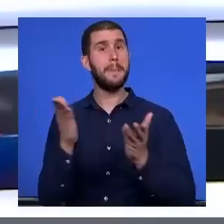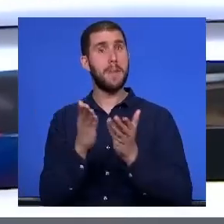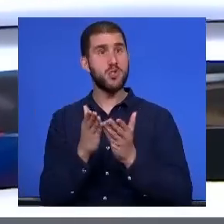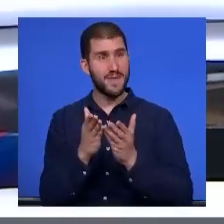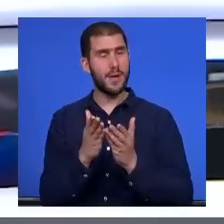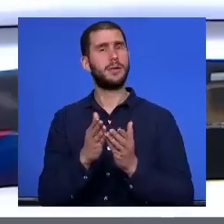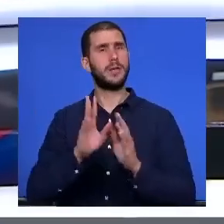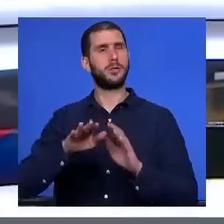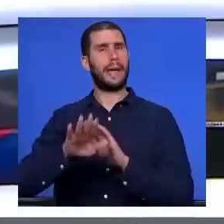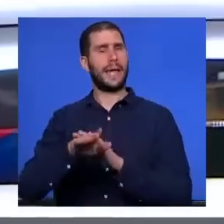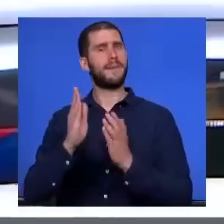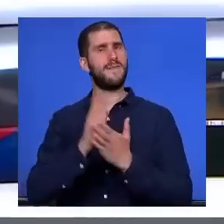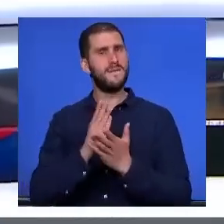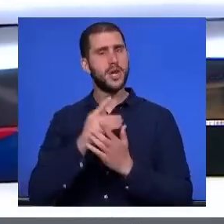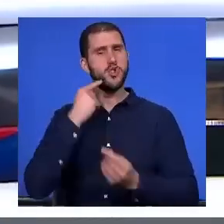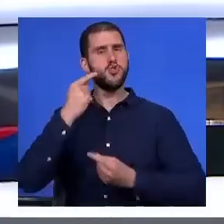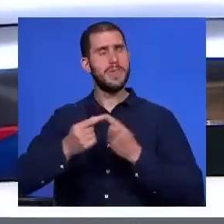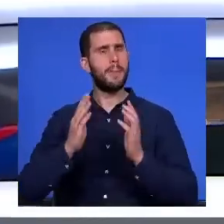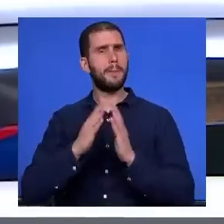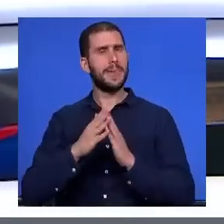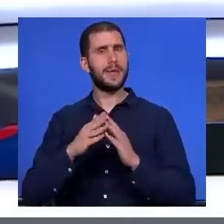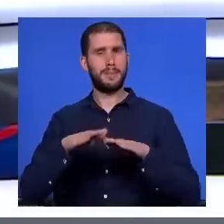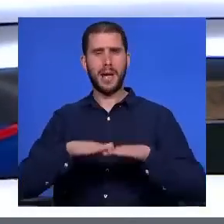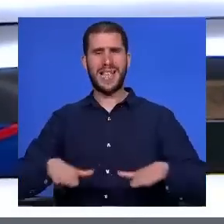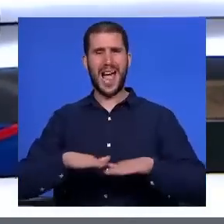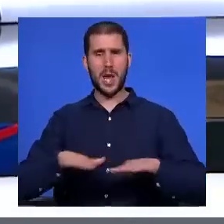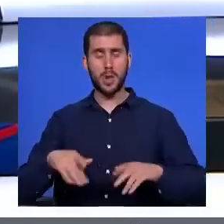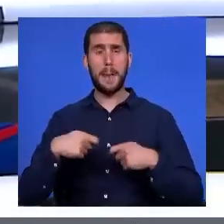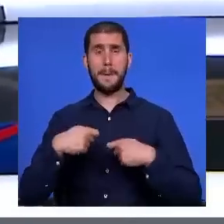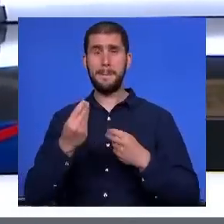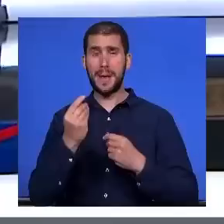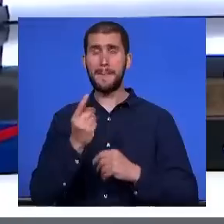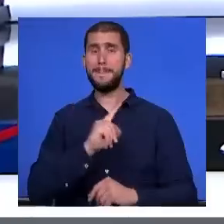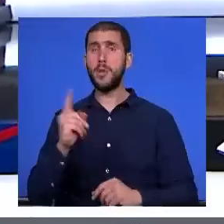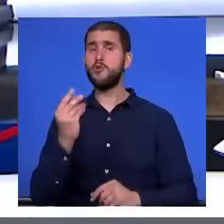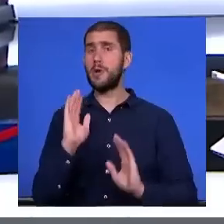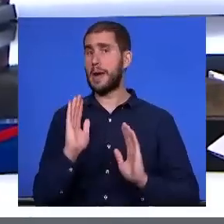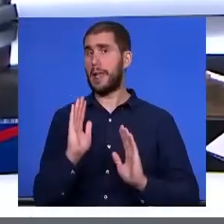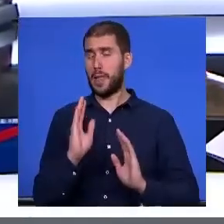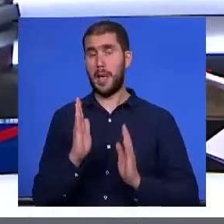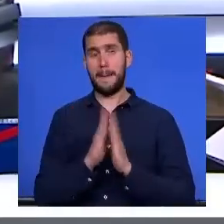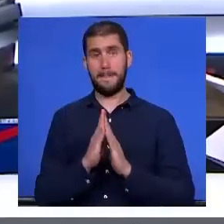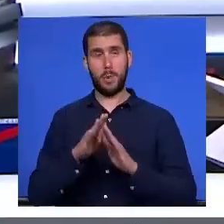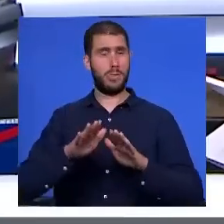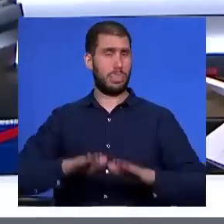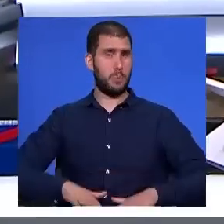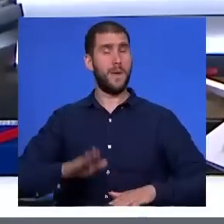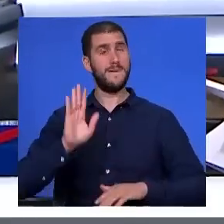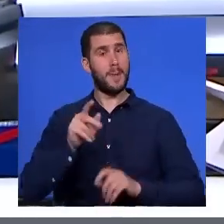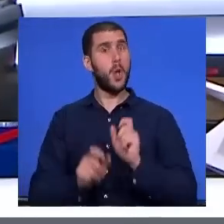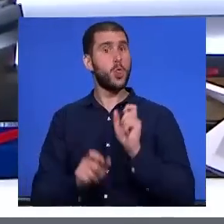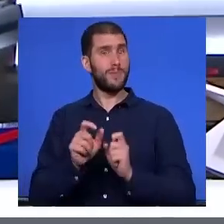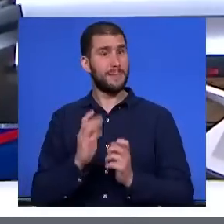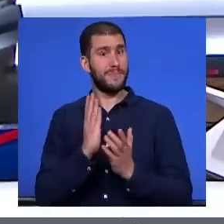עומדים ריקים כבר כמה שנים בתים צמודי קרקע שמחירם כמיליון שקלים בלבד. הביקוש ברצפה וגם התושבים